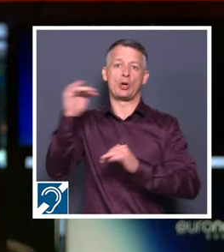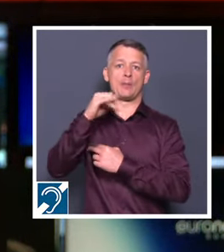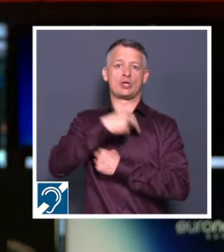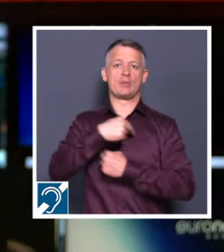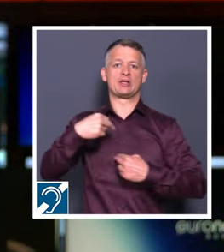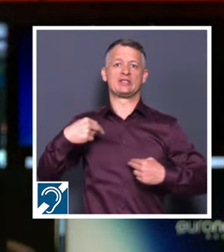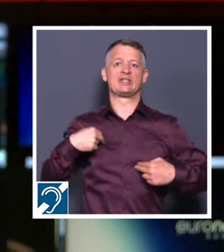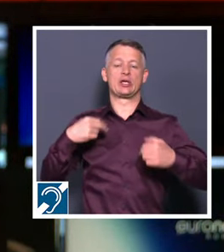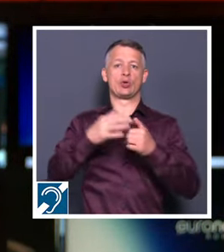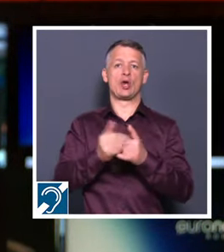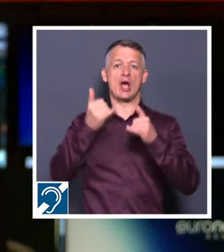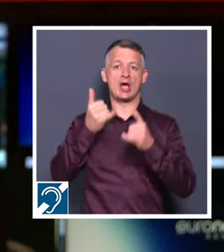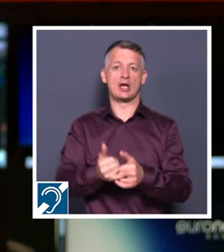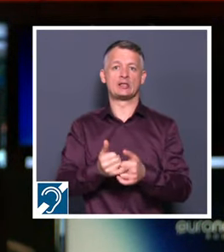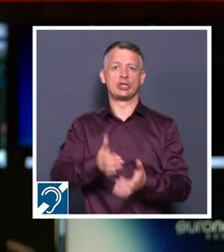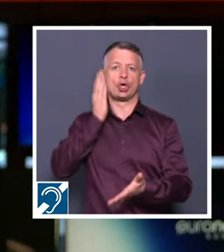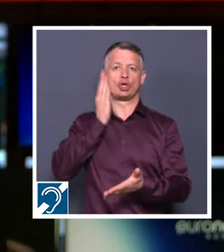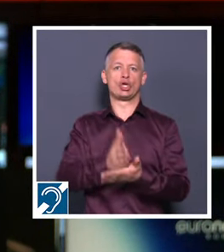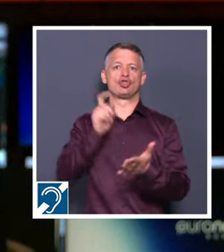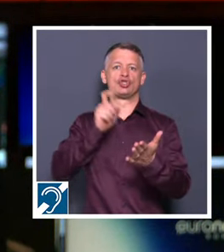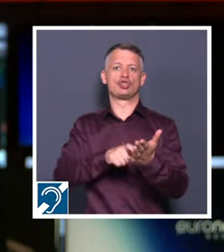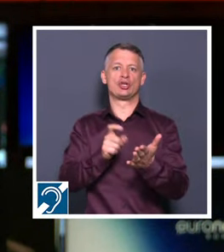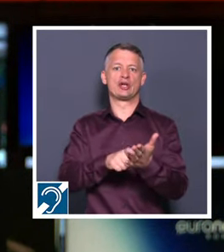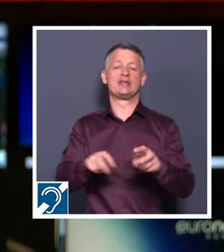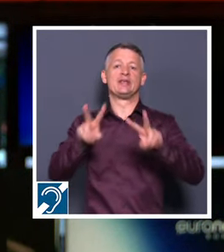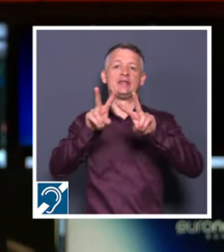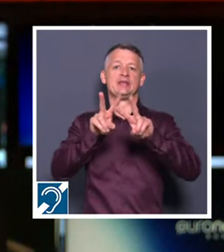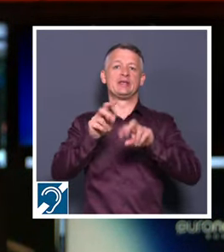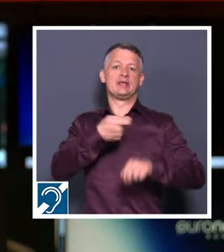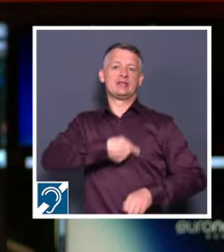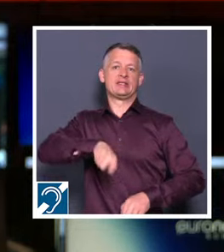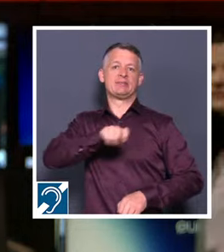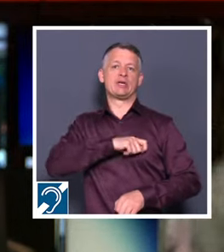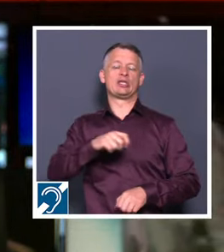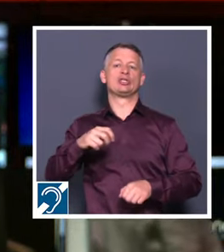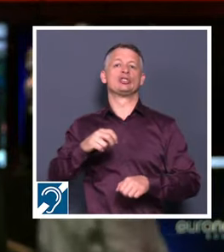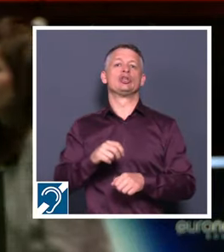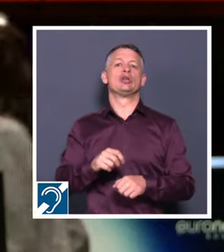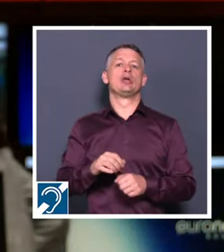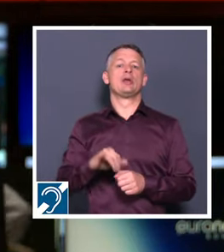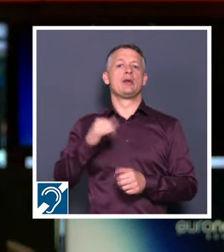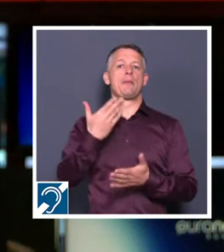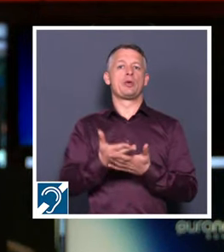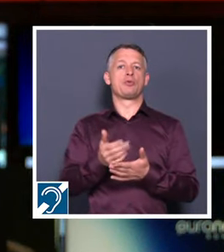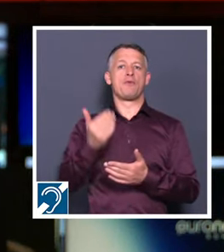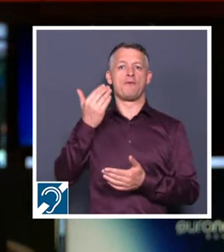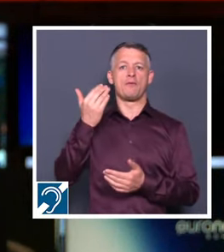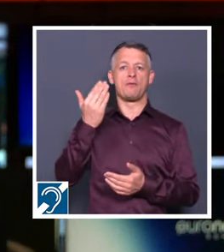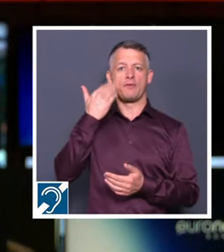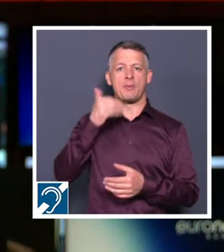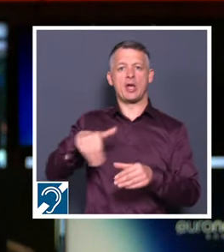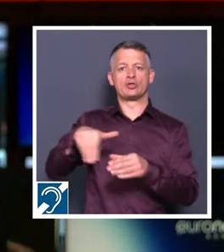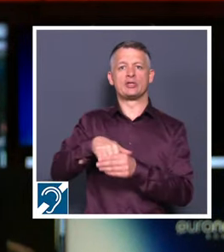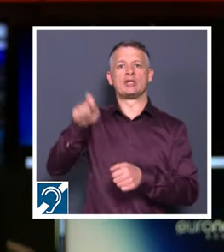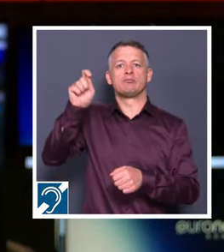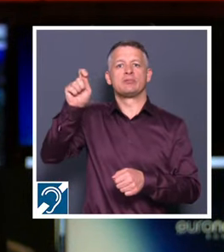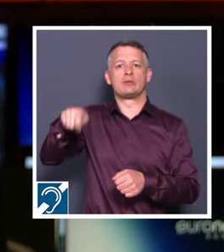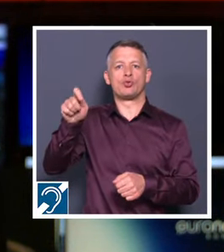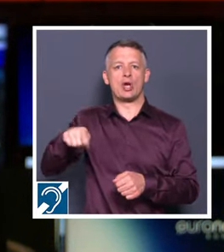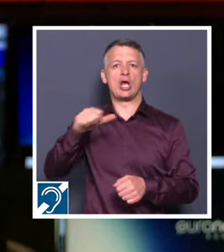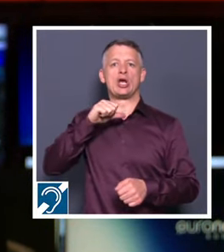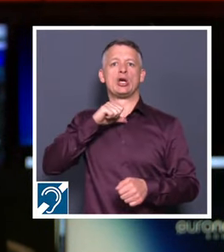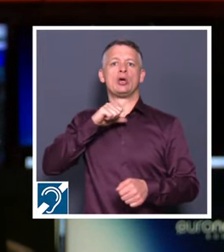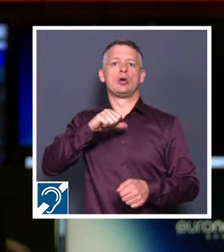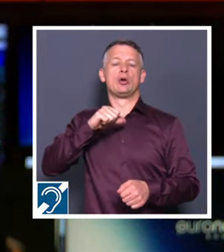Magistraturii tranșează astăzi cererea Inspecției Judiciare de suspendare din funcția judecătoarei din dosarul accidentului de la 2 mai. Este